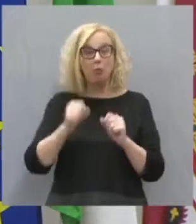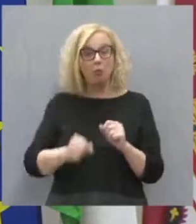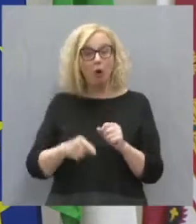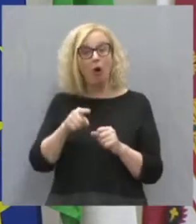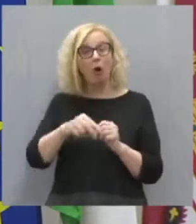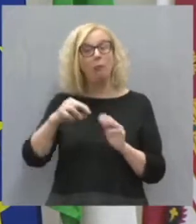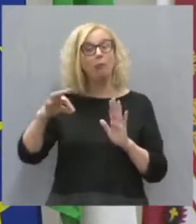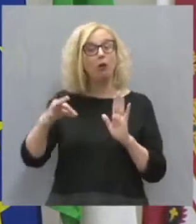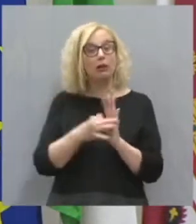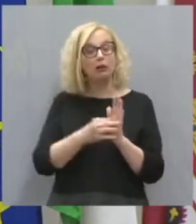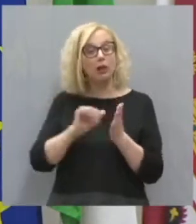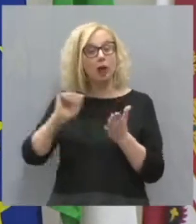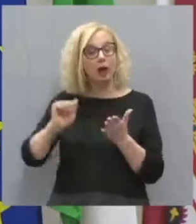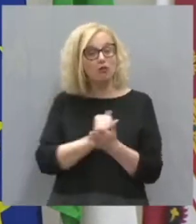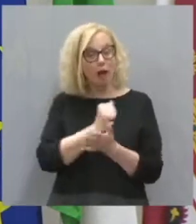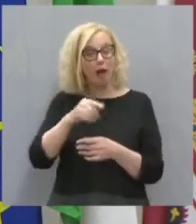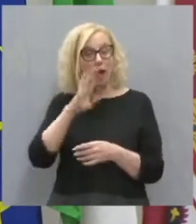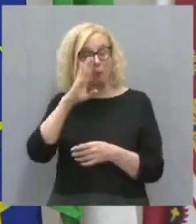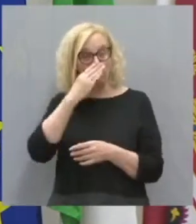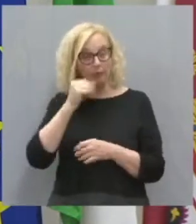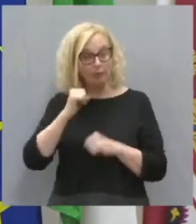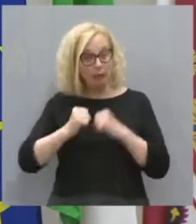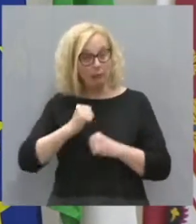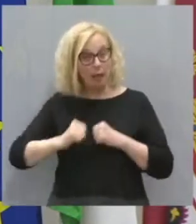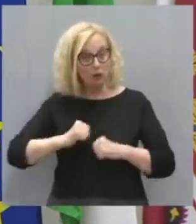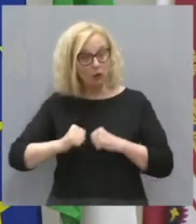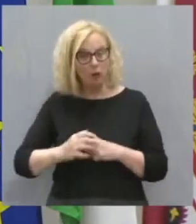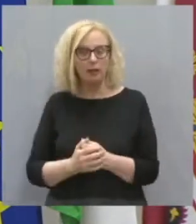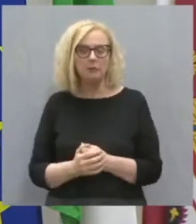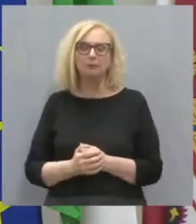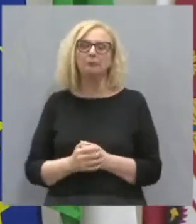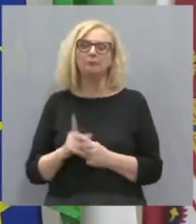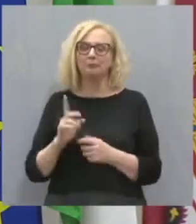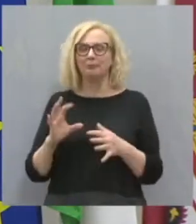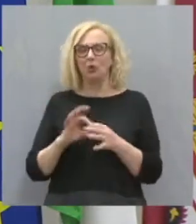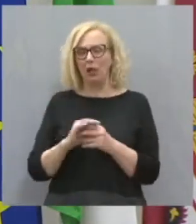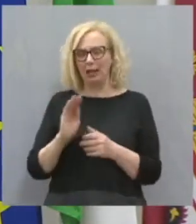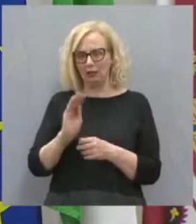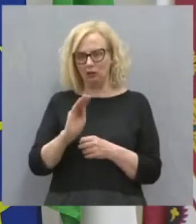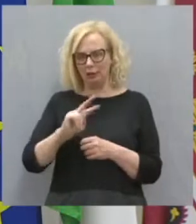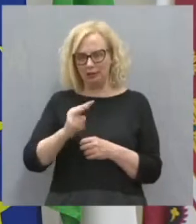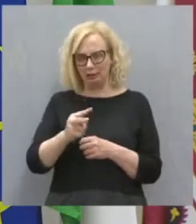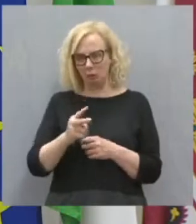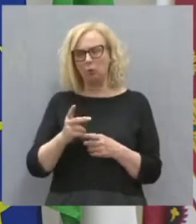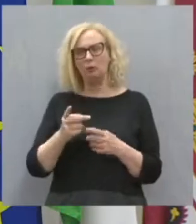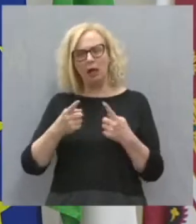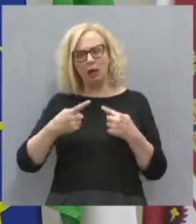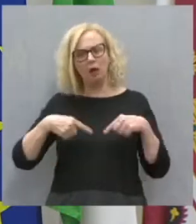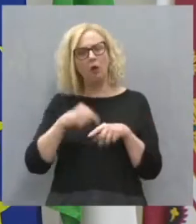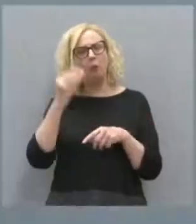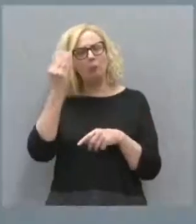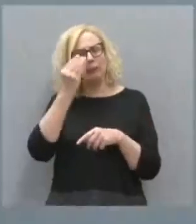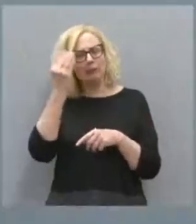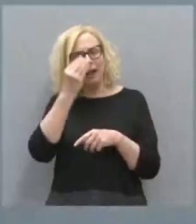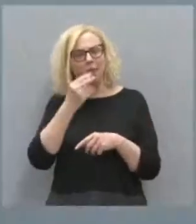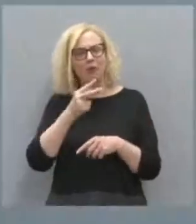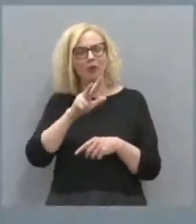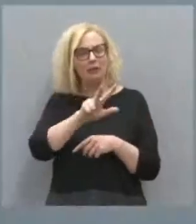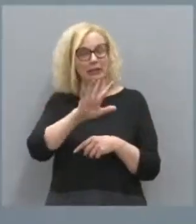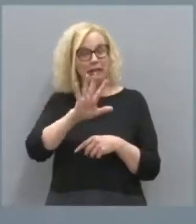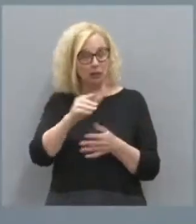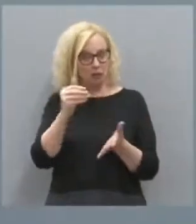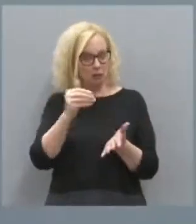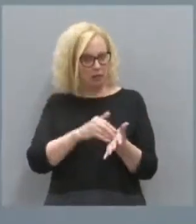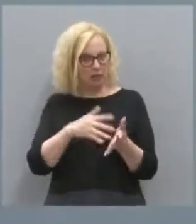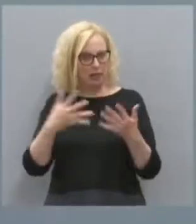approfittare di questa maratona parto dalla seconda ovviamente noi pensiamo che i 35 mila che hanno prenotato